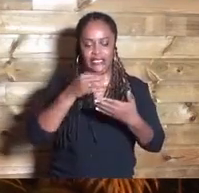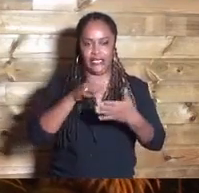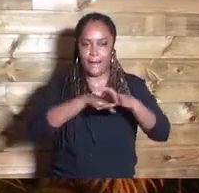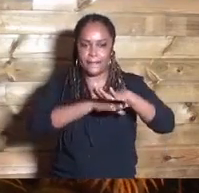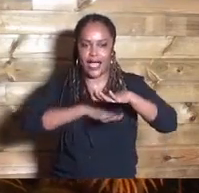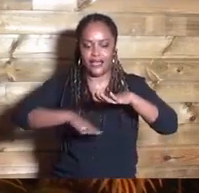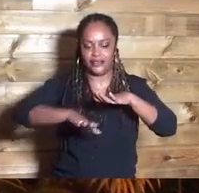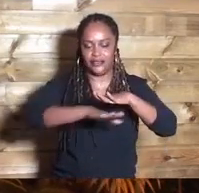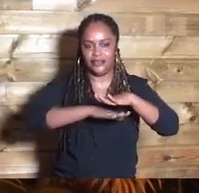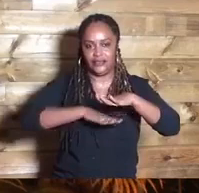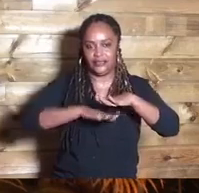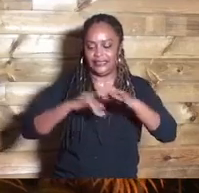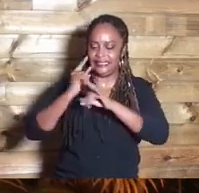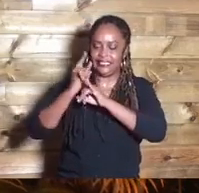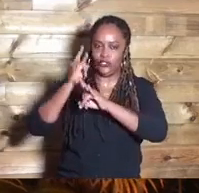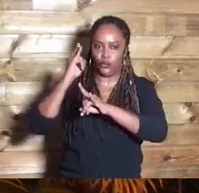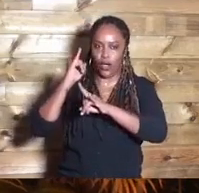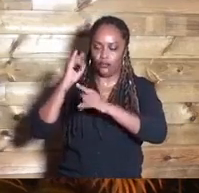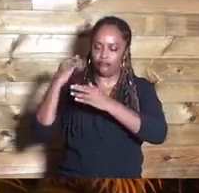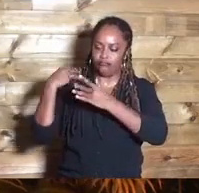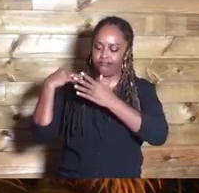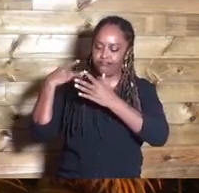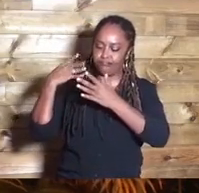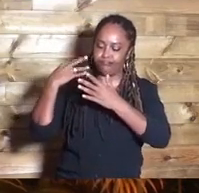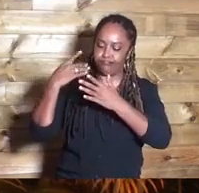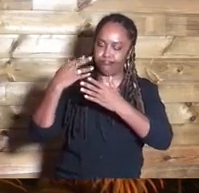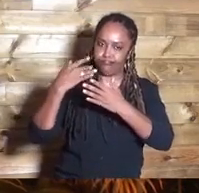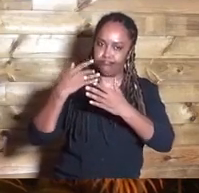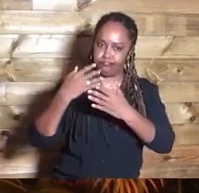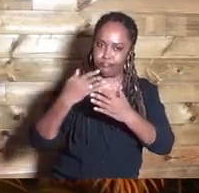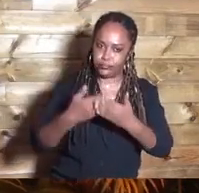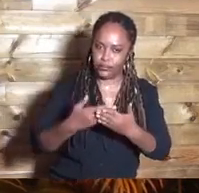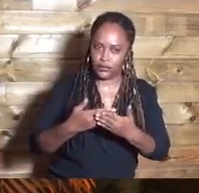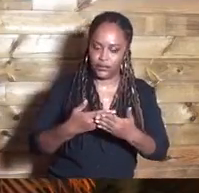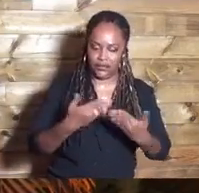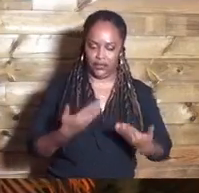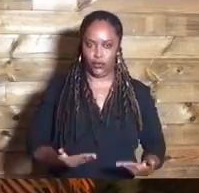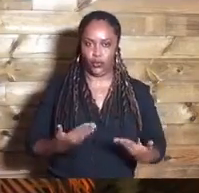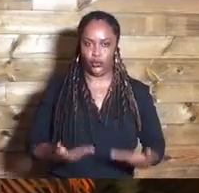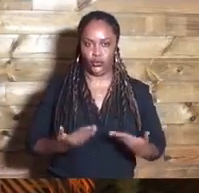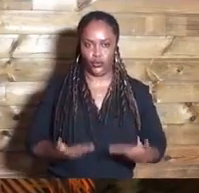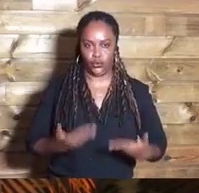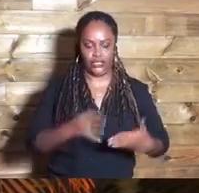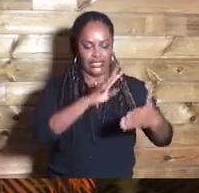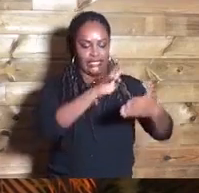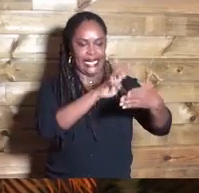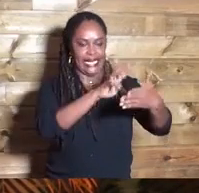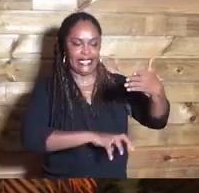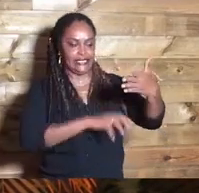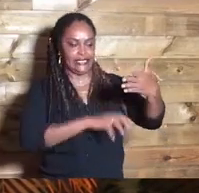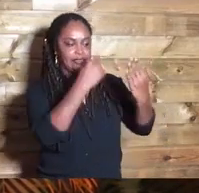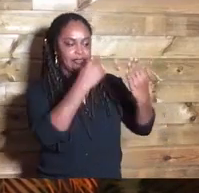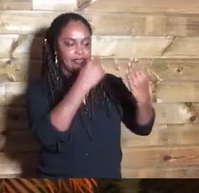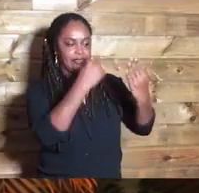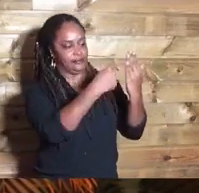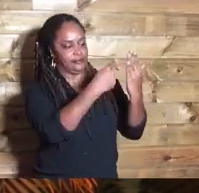s'est cristallisée à un moment en mai 67, dont nous avons été les porteurs et qui se retrouve ici, où des jeunes